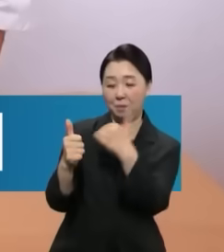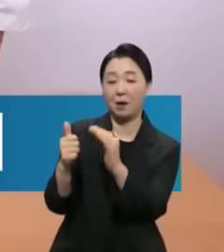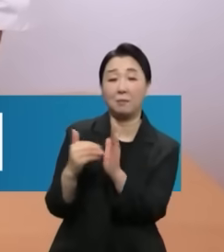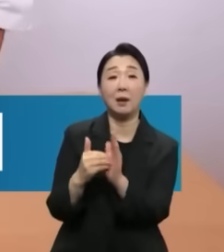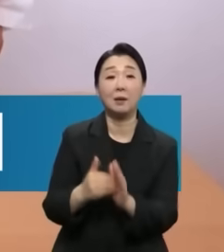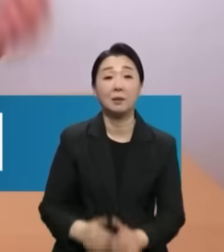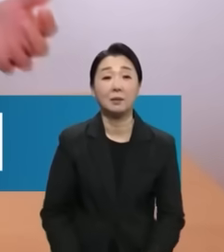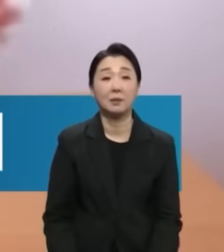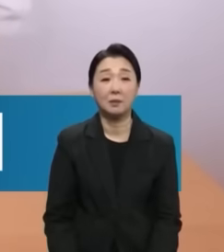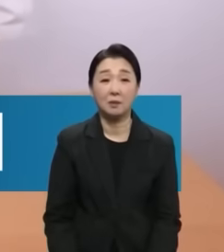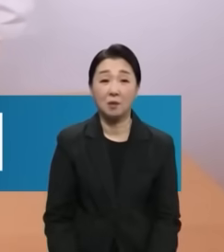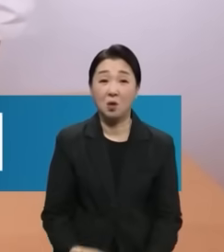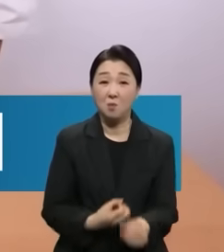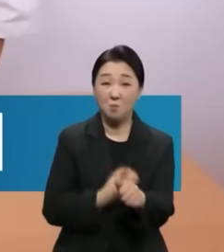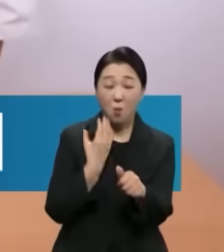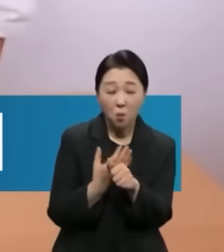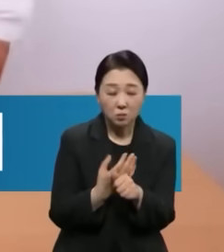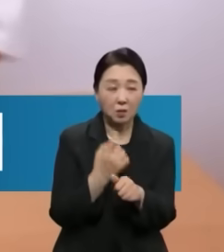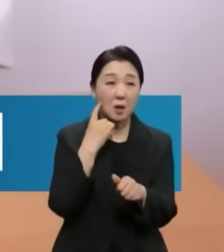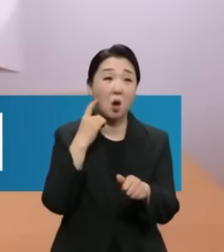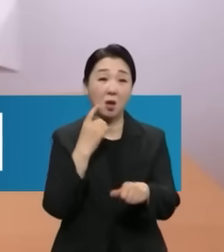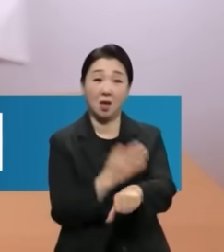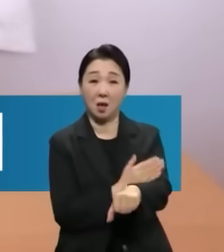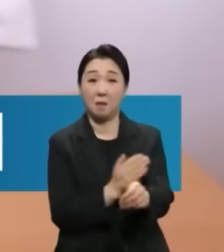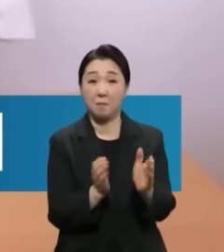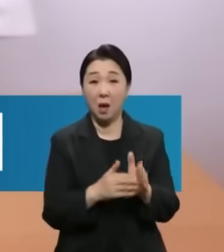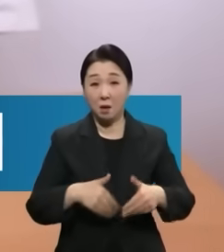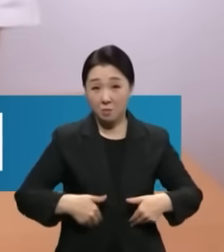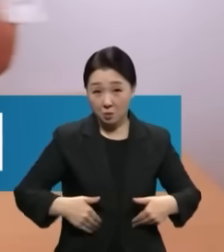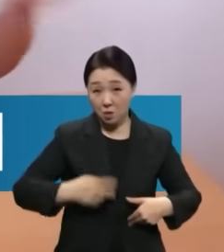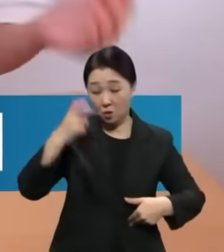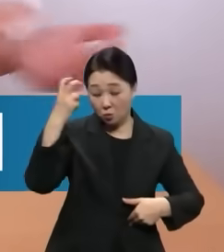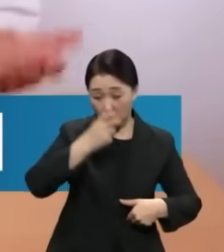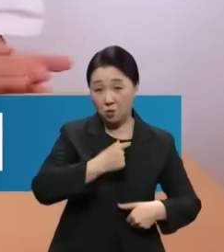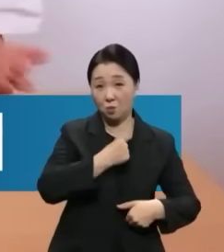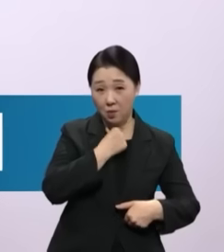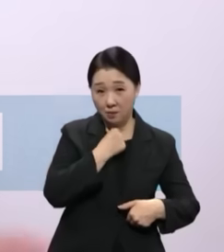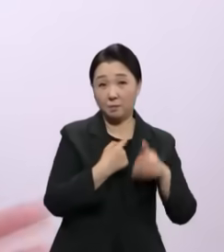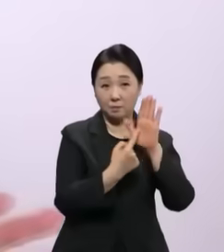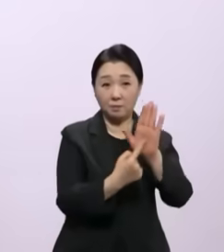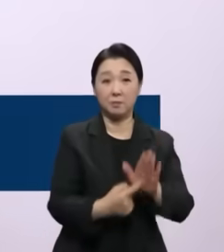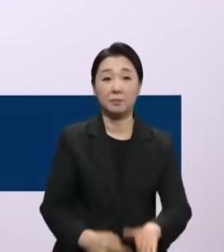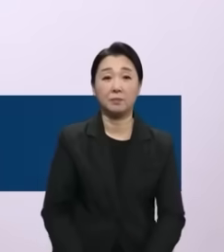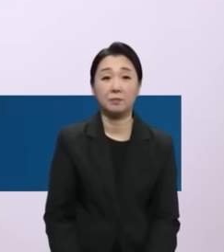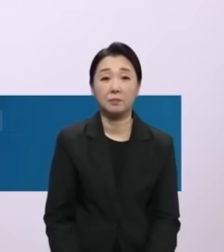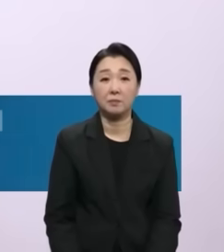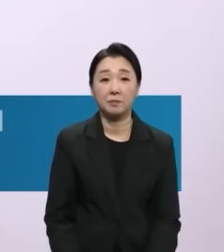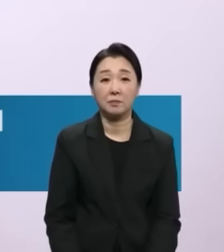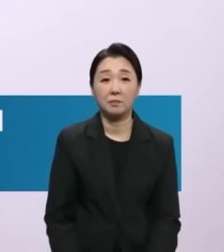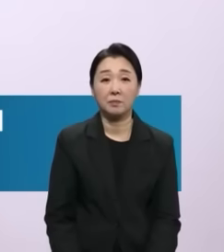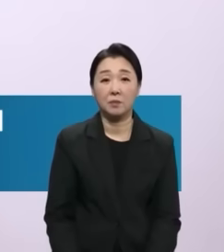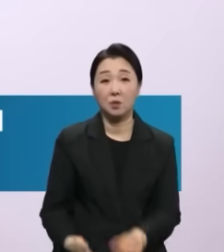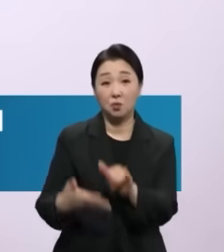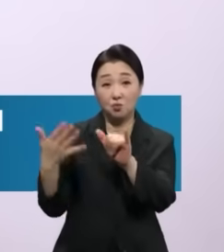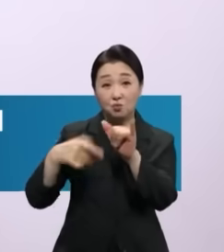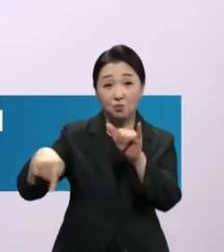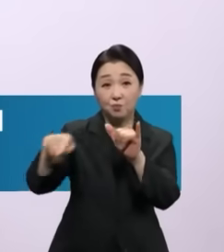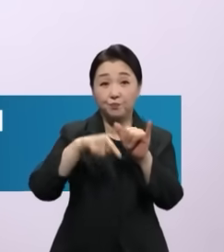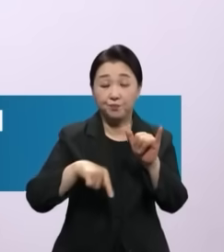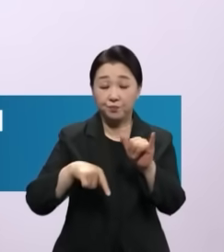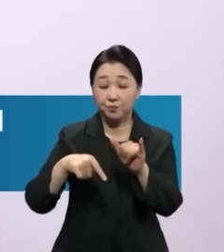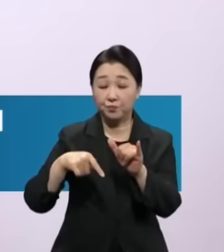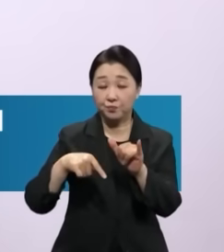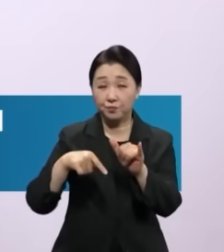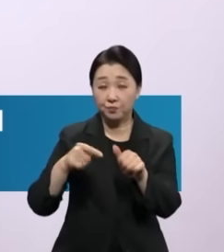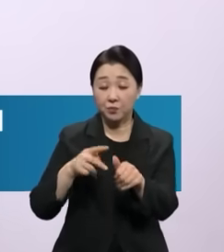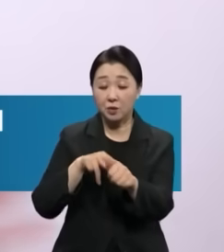했습니다. 폭로는 모두 허위 사실이고 필요하다면 조사도 받겠다고 말했습니다. 그러면서 유튜버들에게 이런